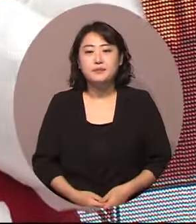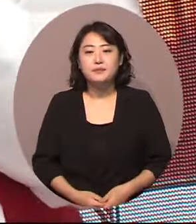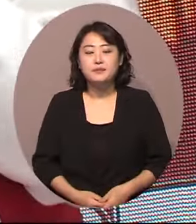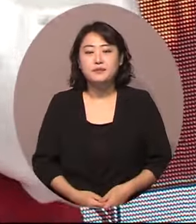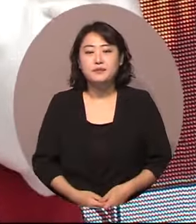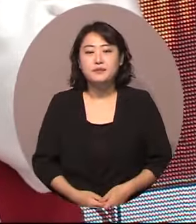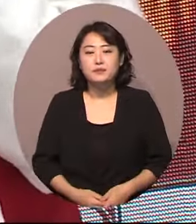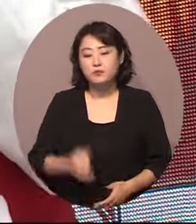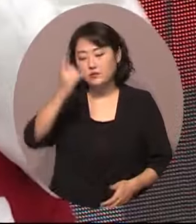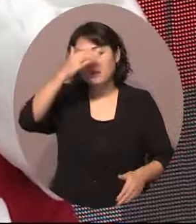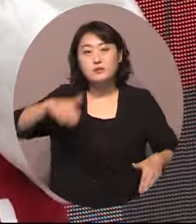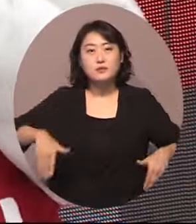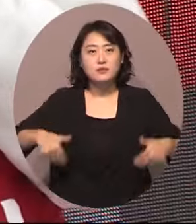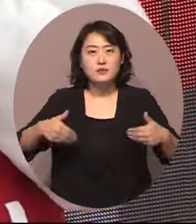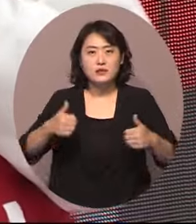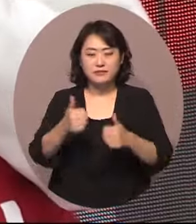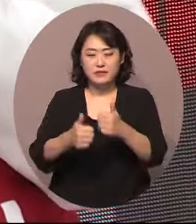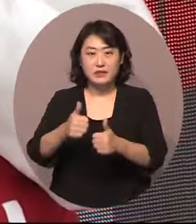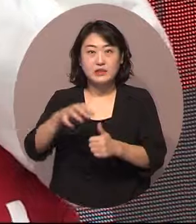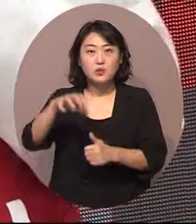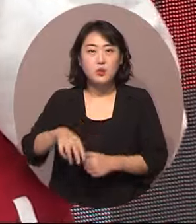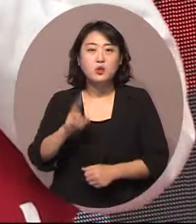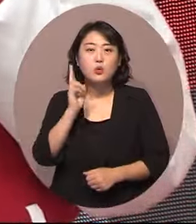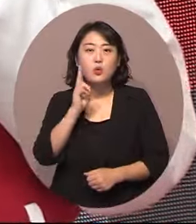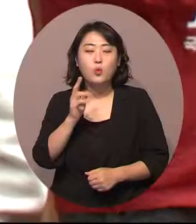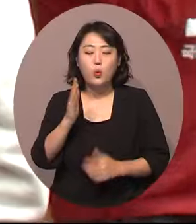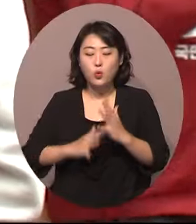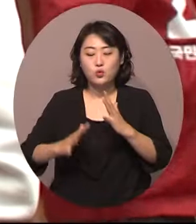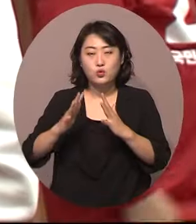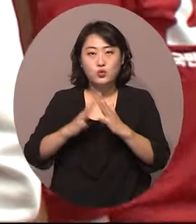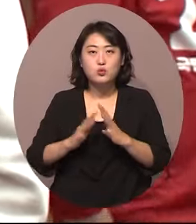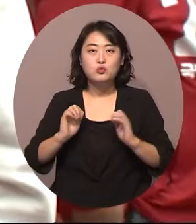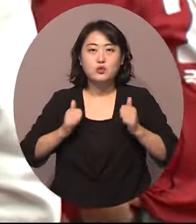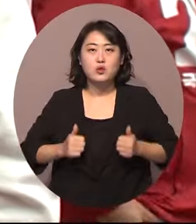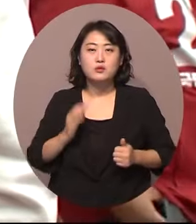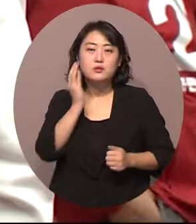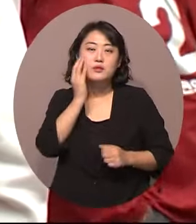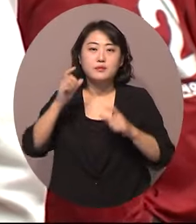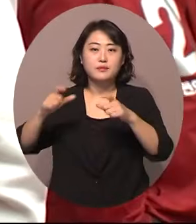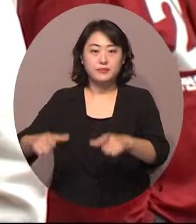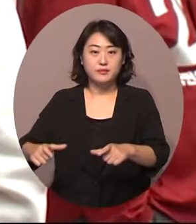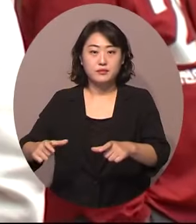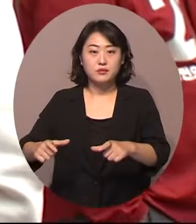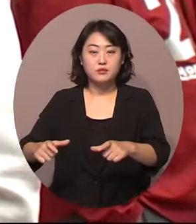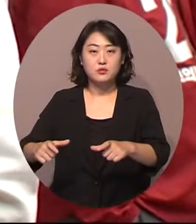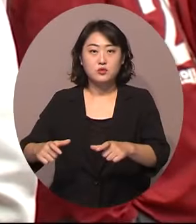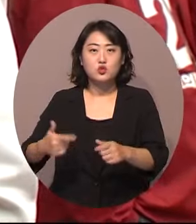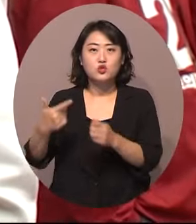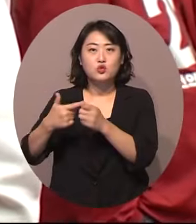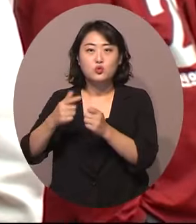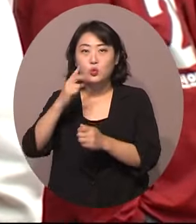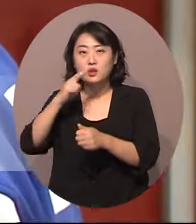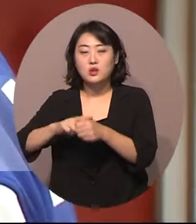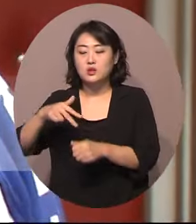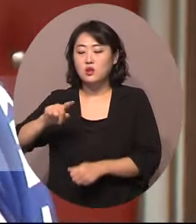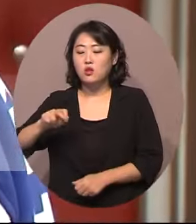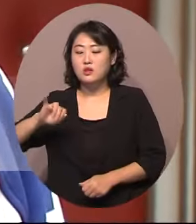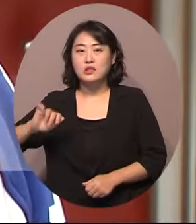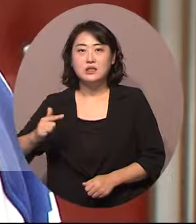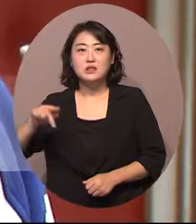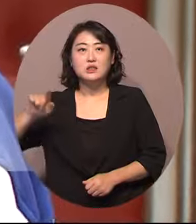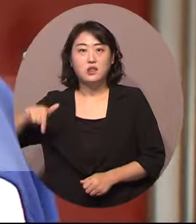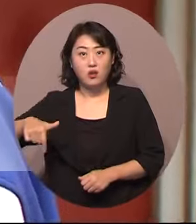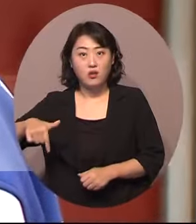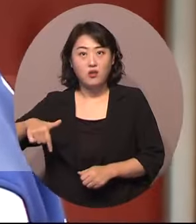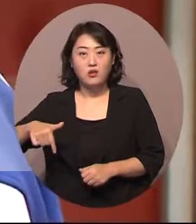충남의 최대 격전지로 꼽혀온 공주 부여 청양선거구. 국회 부의장 출신으로 6선을 노리던 정진석 후보와 펼친